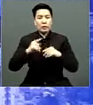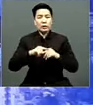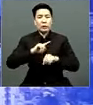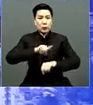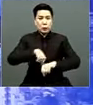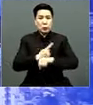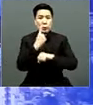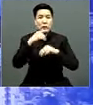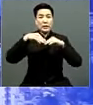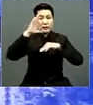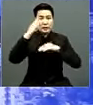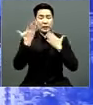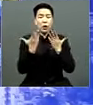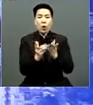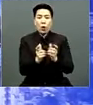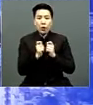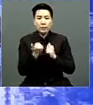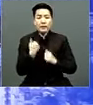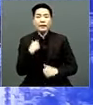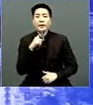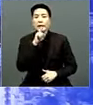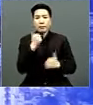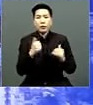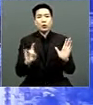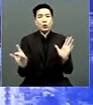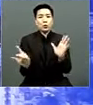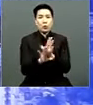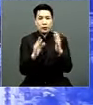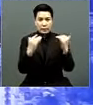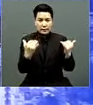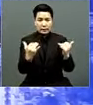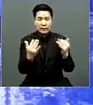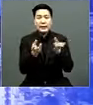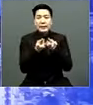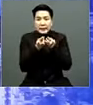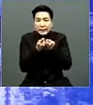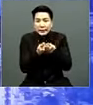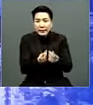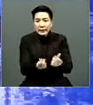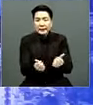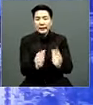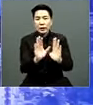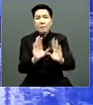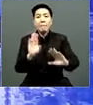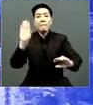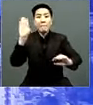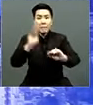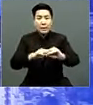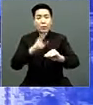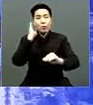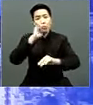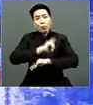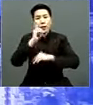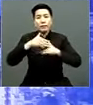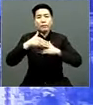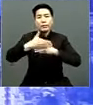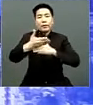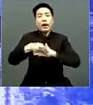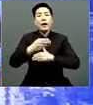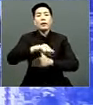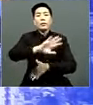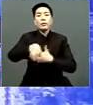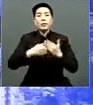ชั่วโมงจะขออนุญาตเป็นคำถามสุดท้ายนะคะแล้วก็รายละเอียดเนี่ยจะมีการให้เพิ่มเติมในวันถัดๆไปเพื่อให้เกิดความสบาย